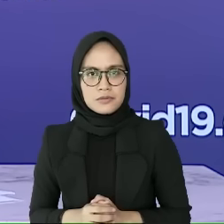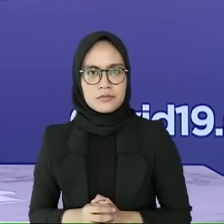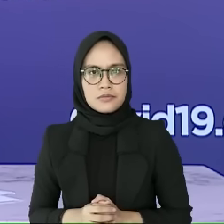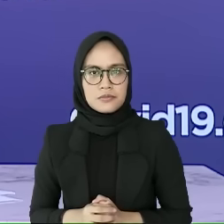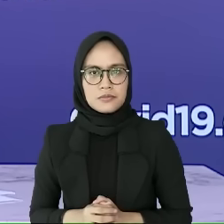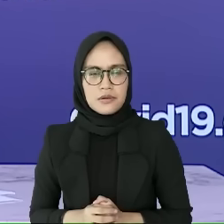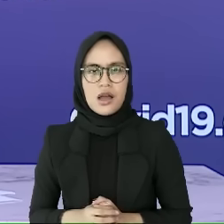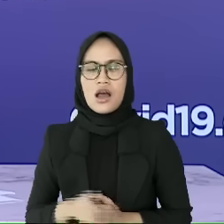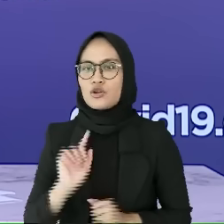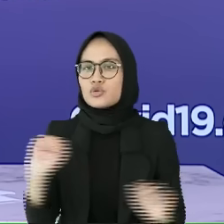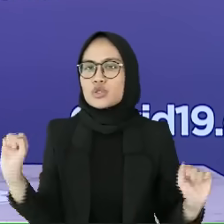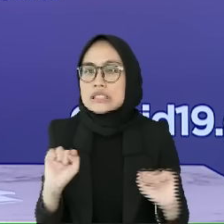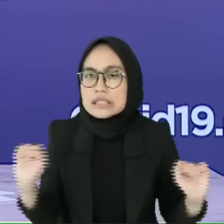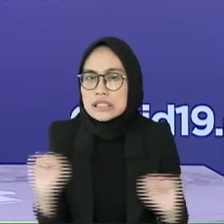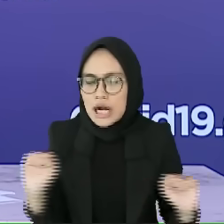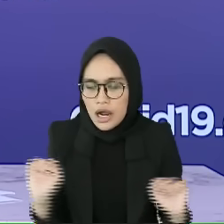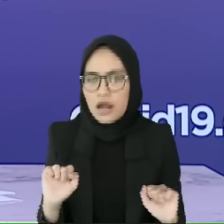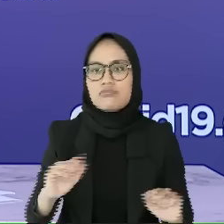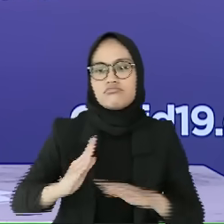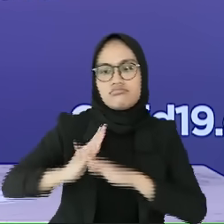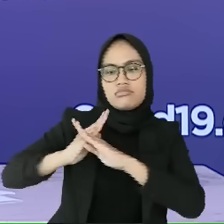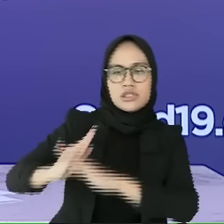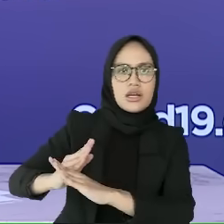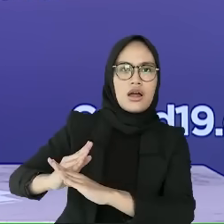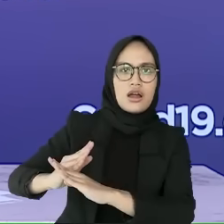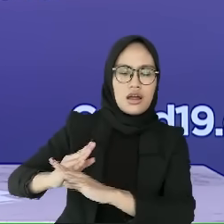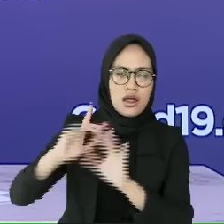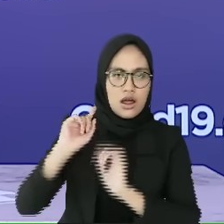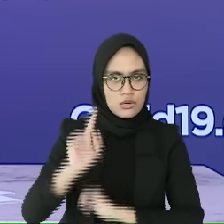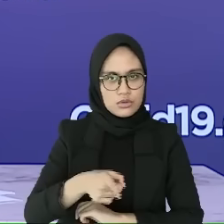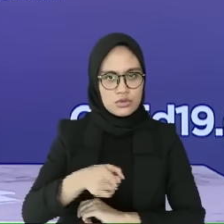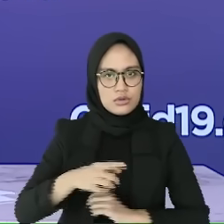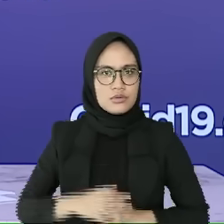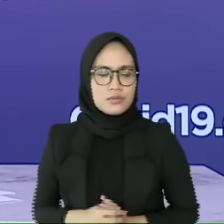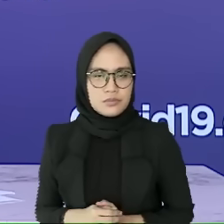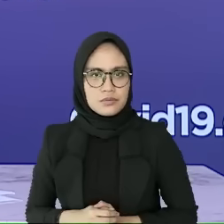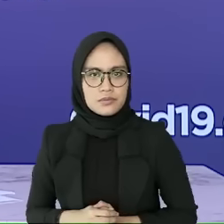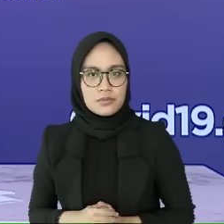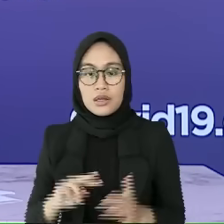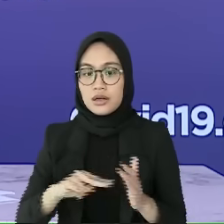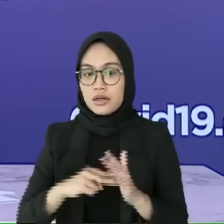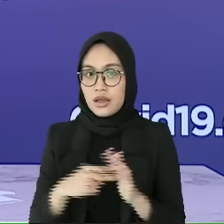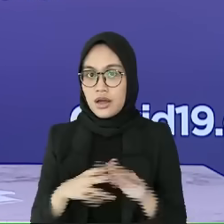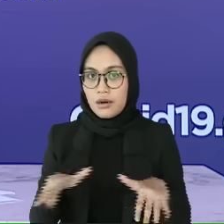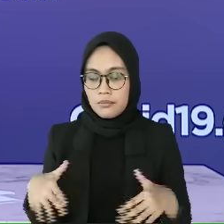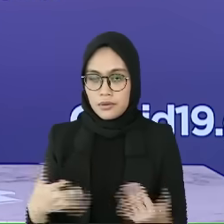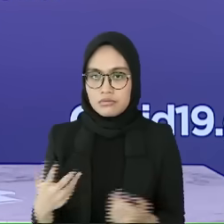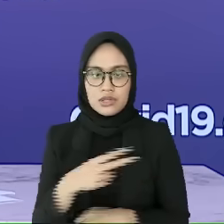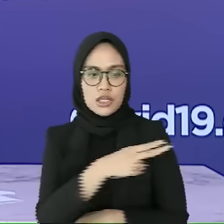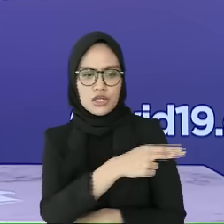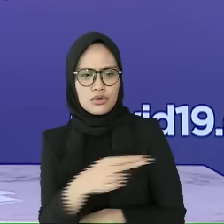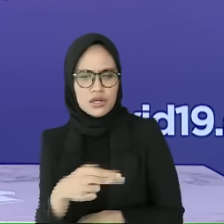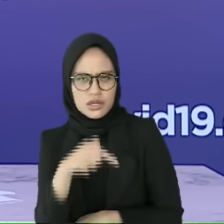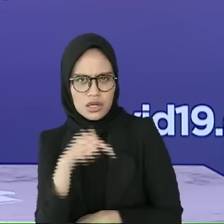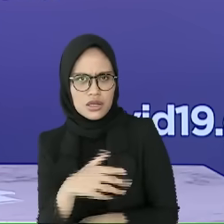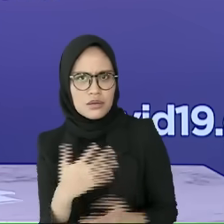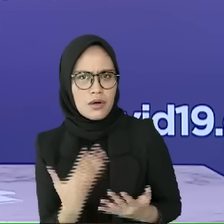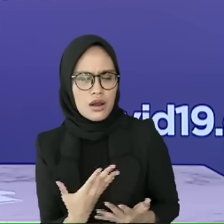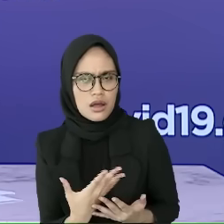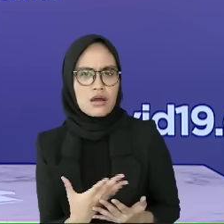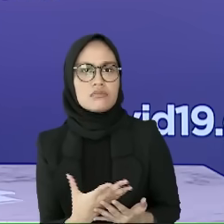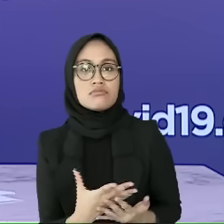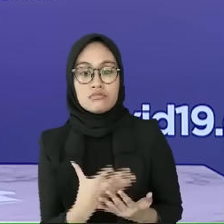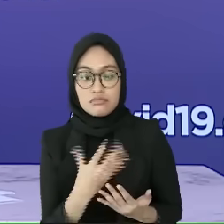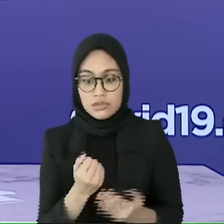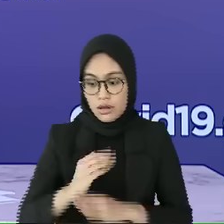dengan segera. Dengan fakta tersebut, dapat kita simpulkan bahwa Indonesia cukup mampu untuk